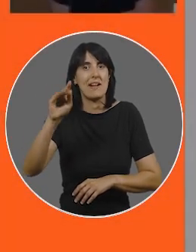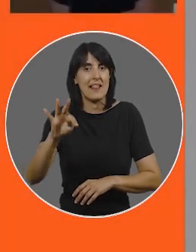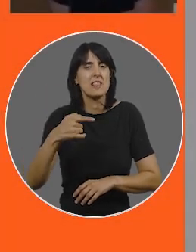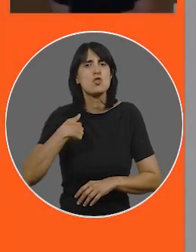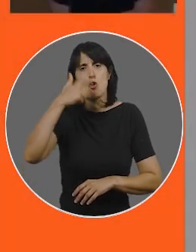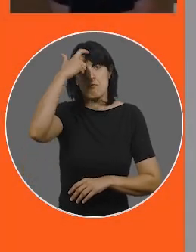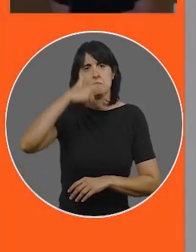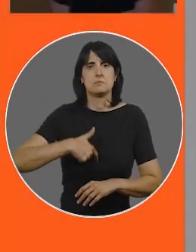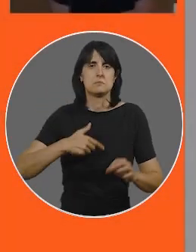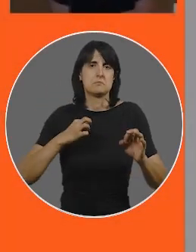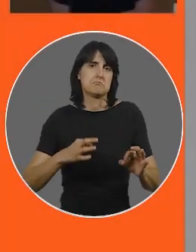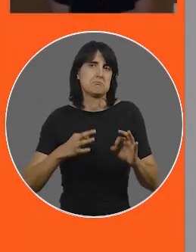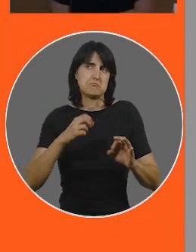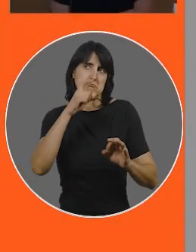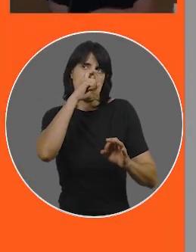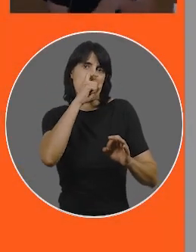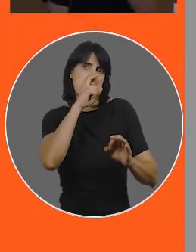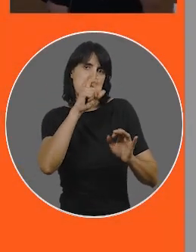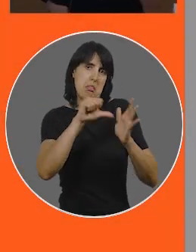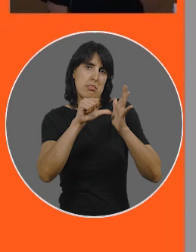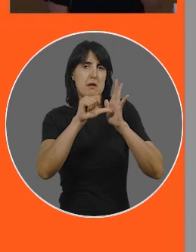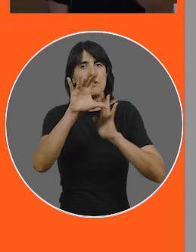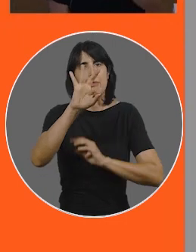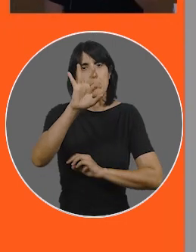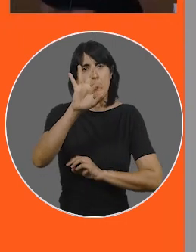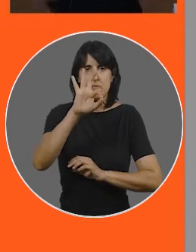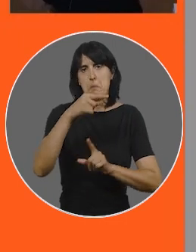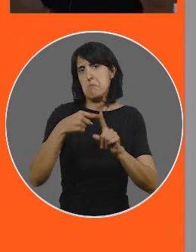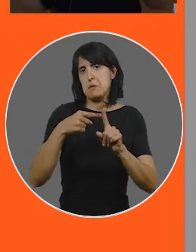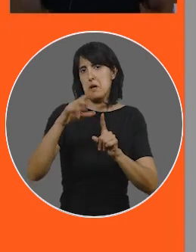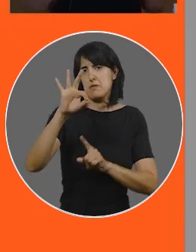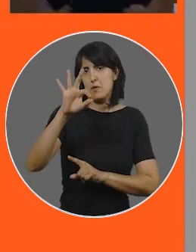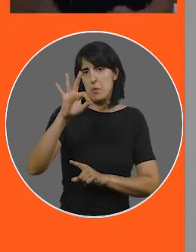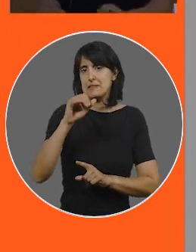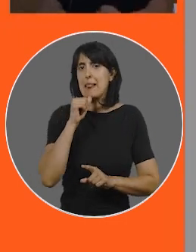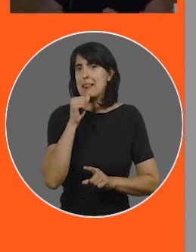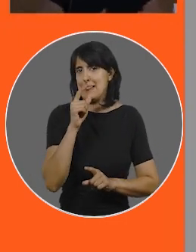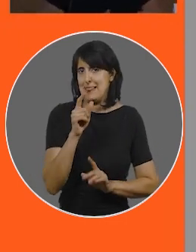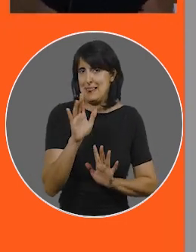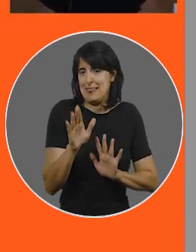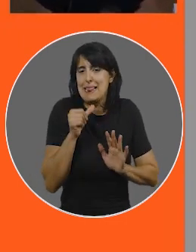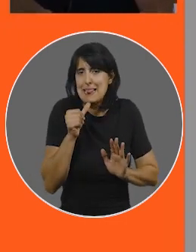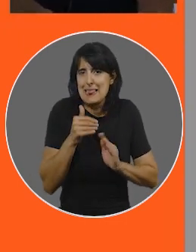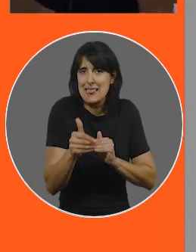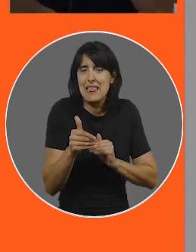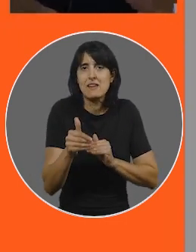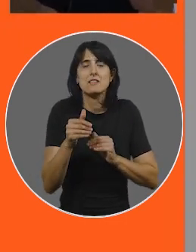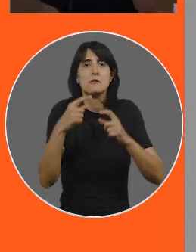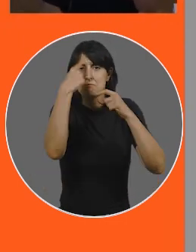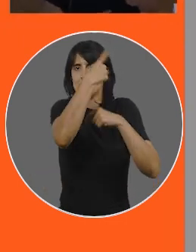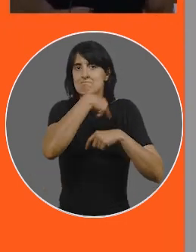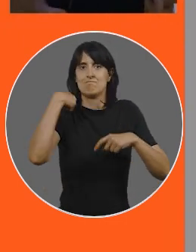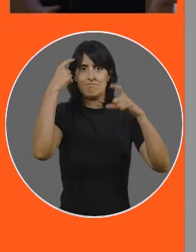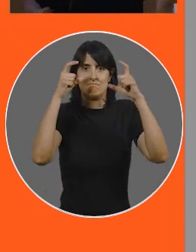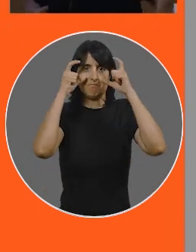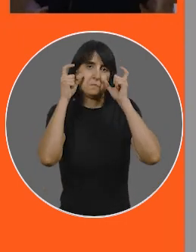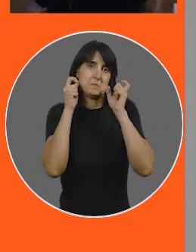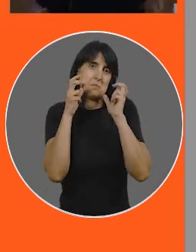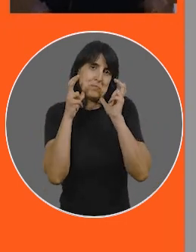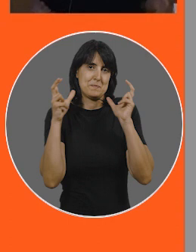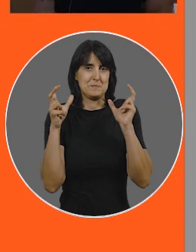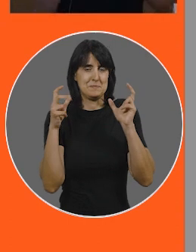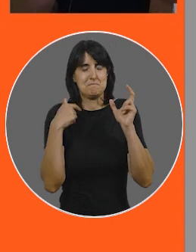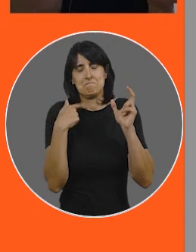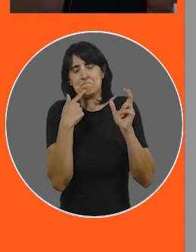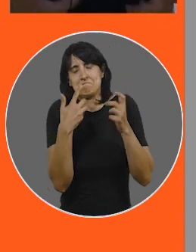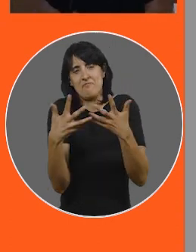anna.matamala@uabi.cat i que soc una dona de mitjana edat, vol dir que gairebé en tinc 50, però encara no, al setembre. De cara rodona i ulleres, això vol dir que estic